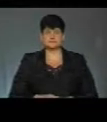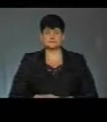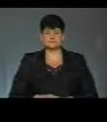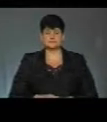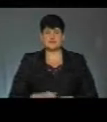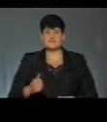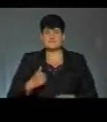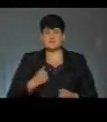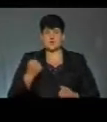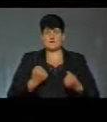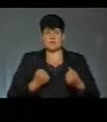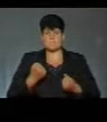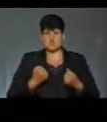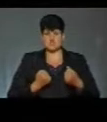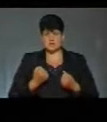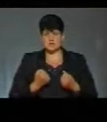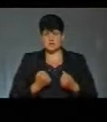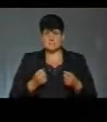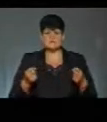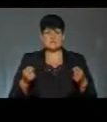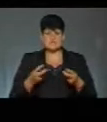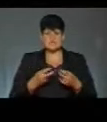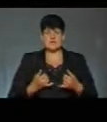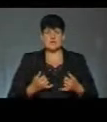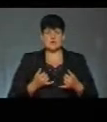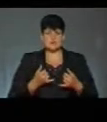Військова машина спеціально для